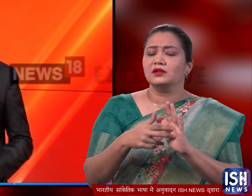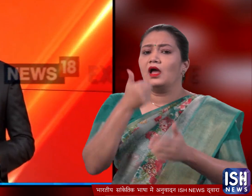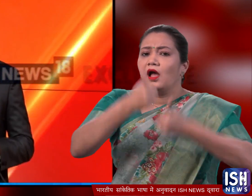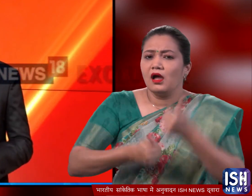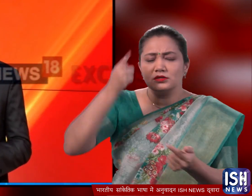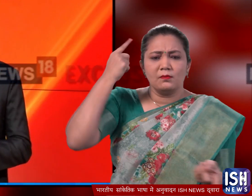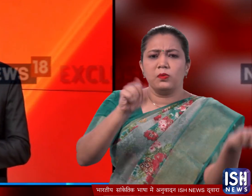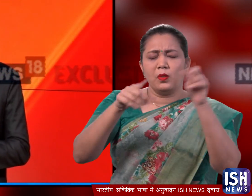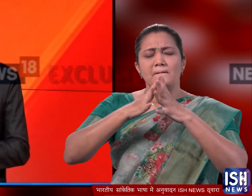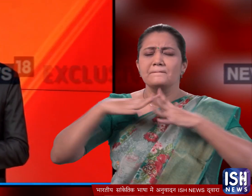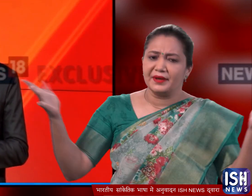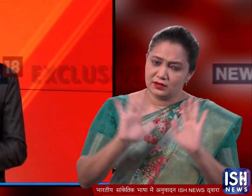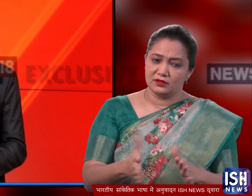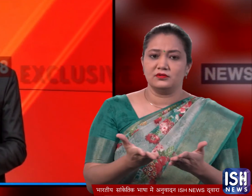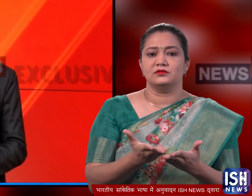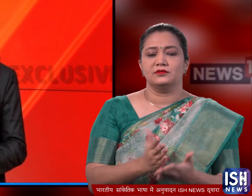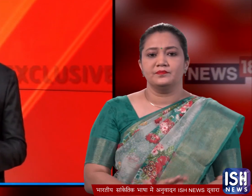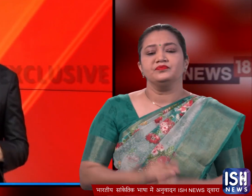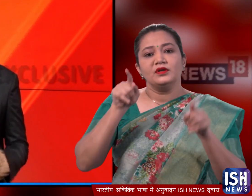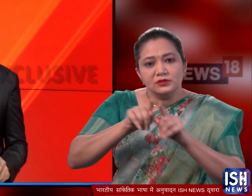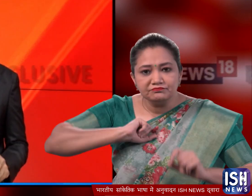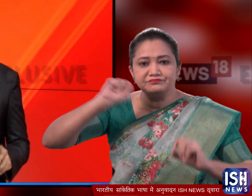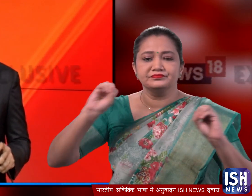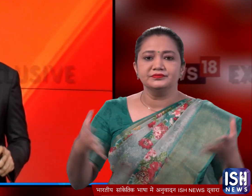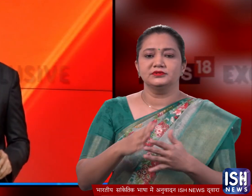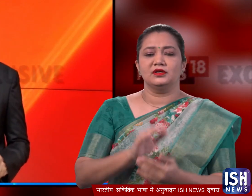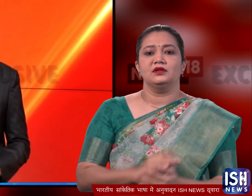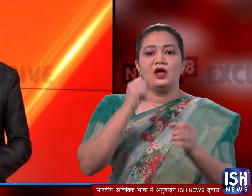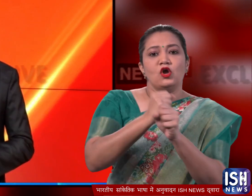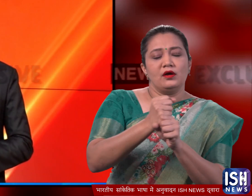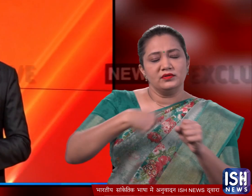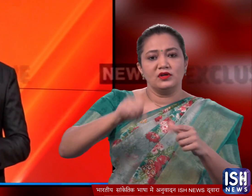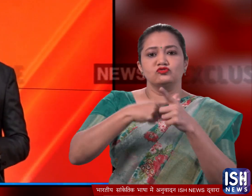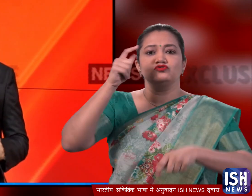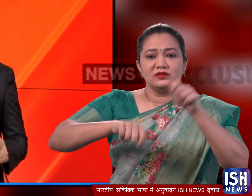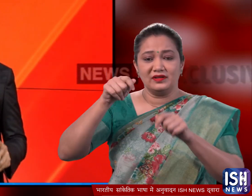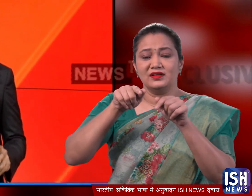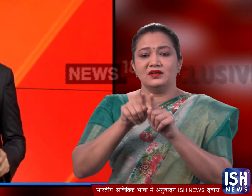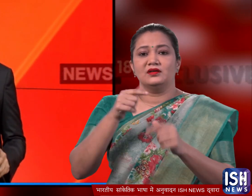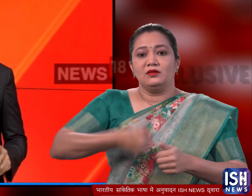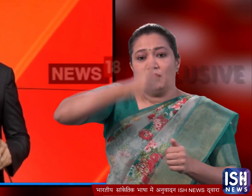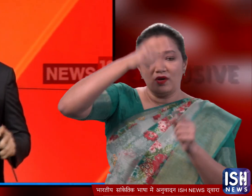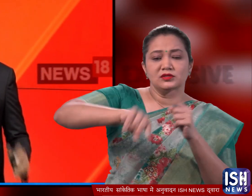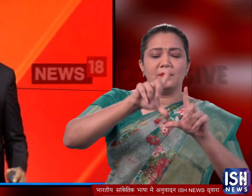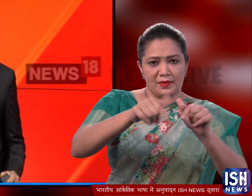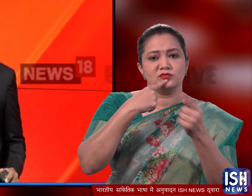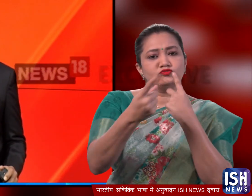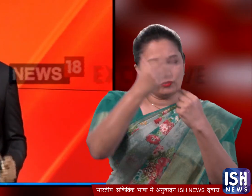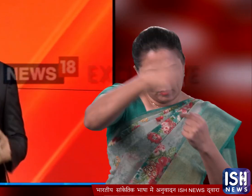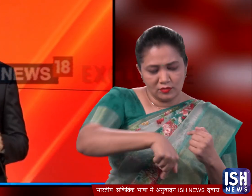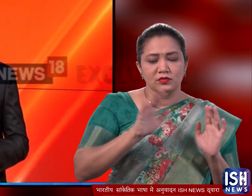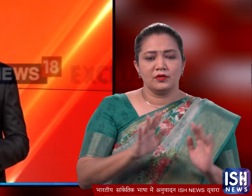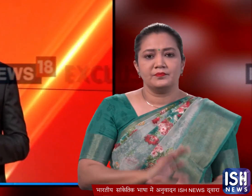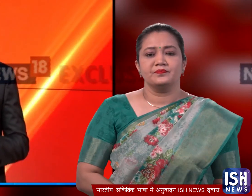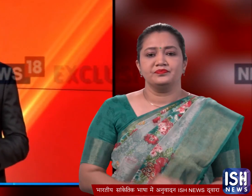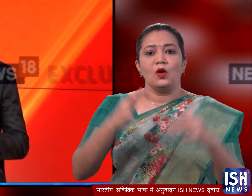गया कि परीक्षा में बड़े पैमाने पर धांधली हुई, जिस पर बवाल हुआ तो राज्यपाल ने भी झारखंड लोक सेवा आयोग के अध्यक्ष को तलब कर लिया,